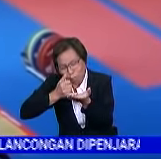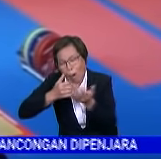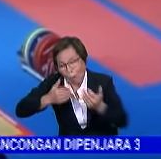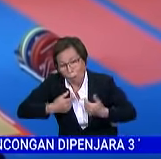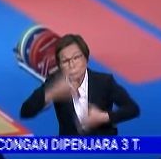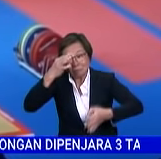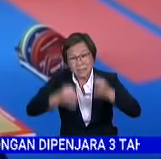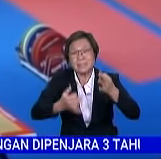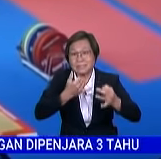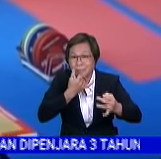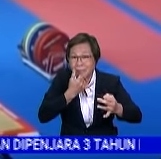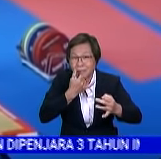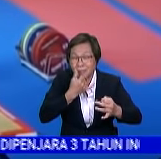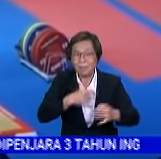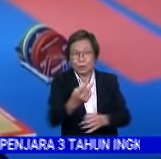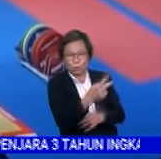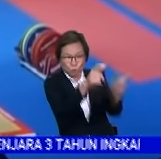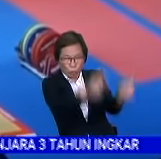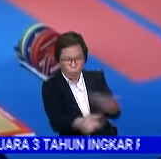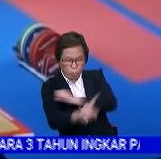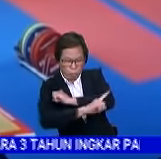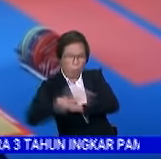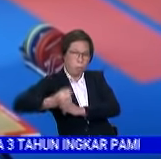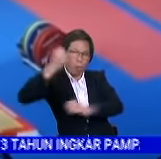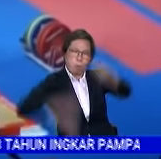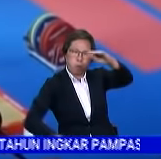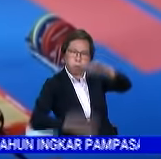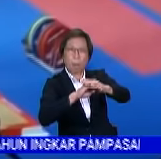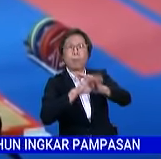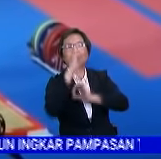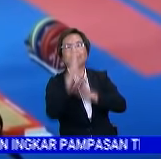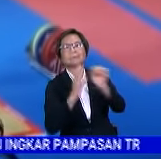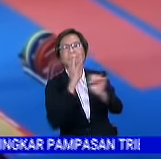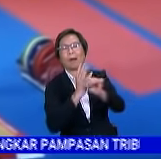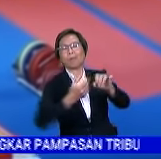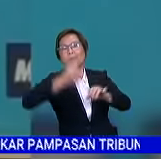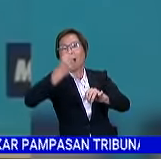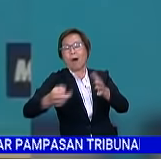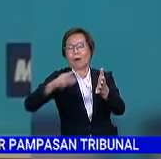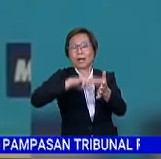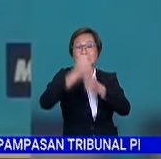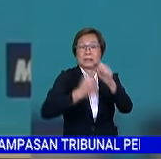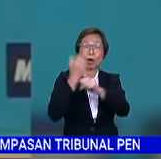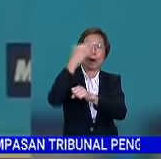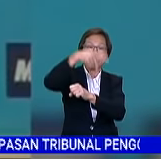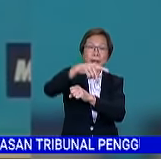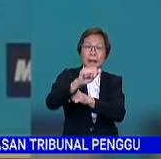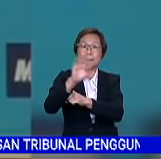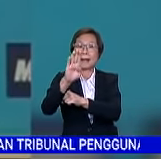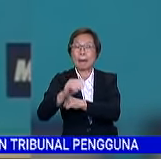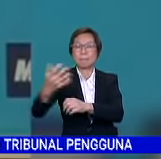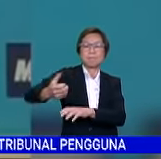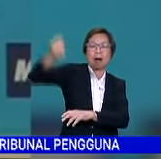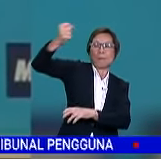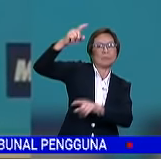Jika sabit kesalahan, mereka bakal dikenakan hukuman penggantungan maksimum 4 tahun. Untuk rekod, tahun lalu PABM digantung